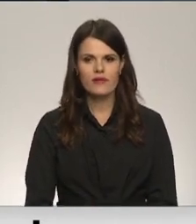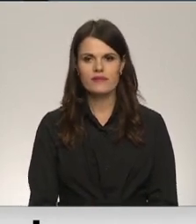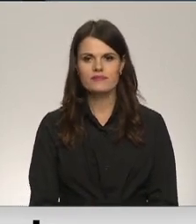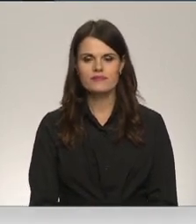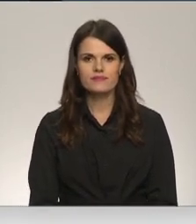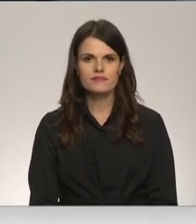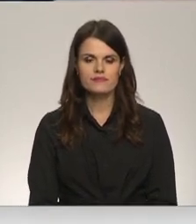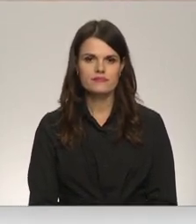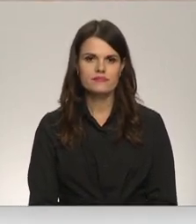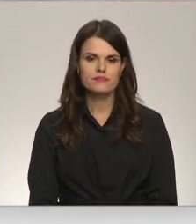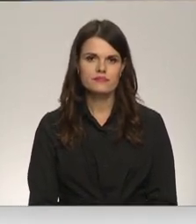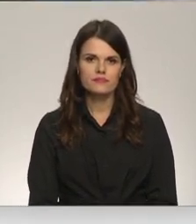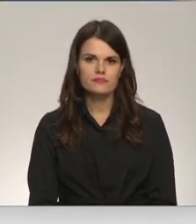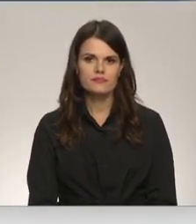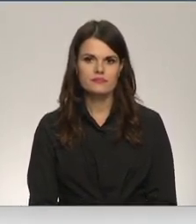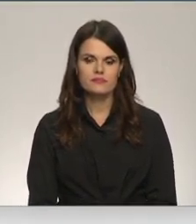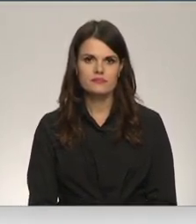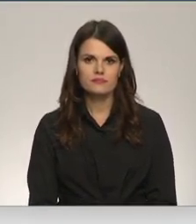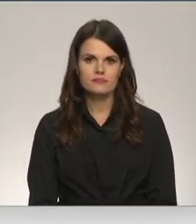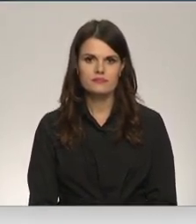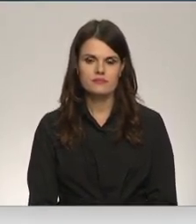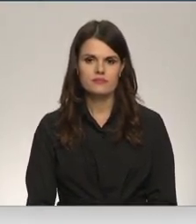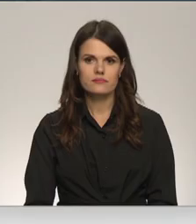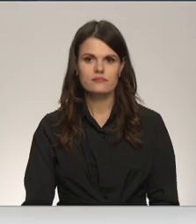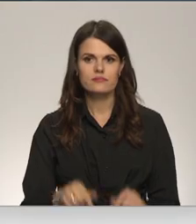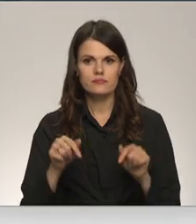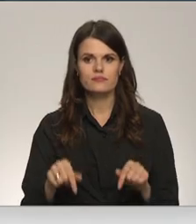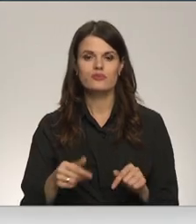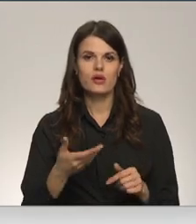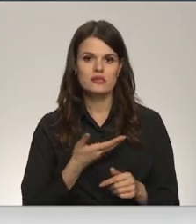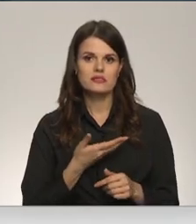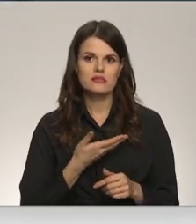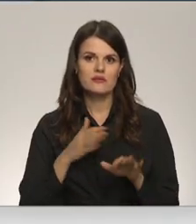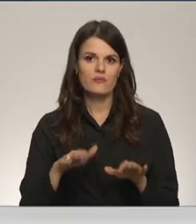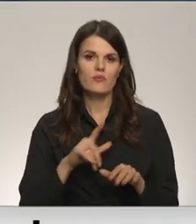nu, kā es ledījā tādu šeit uz Latviju.